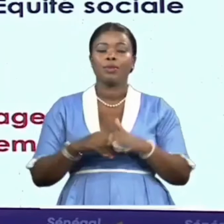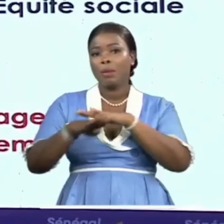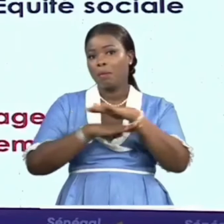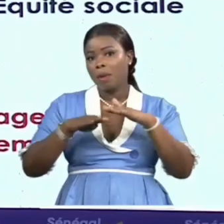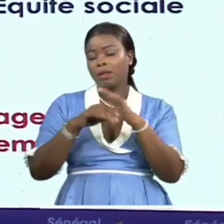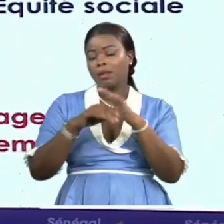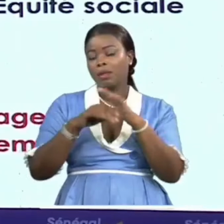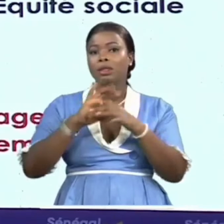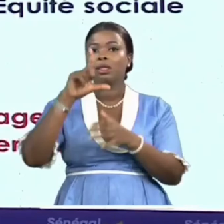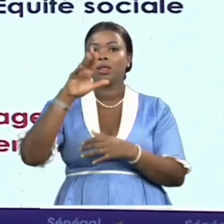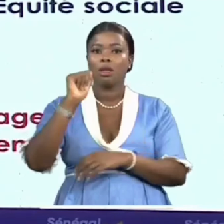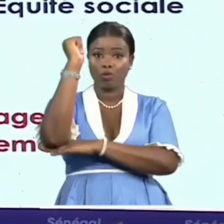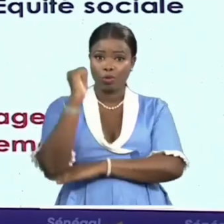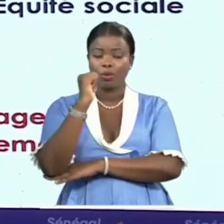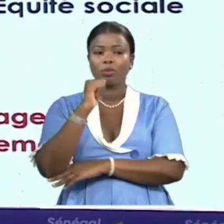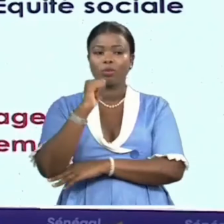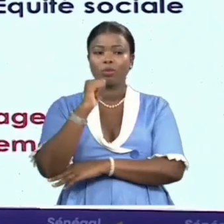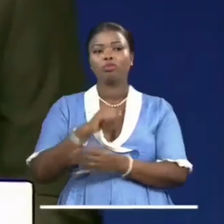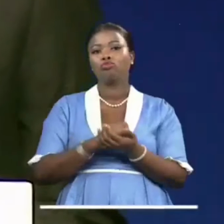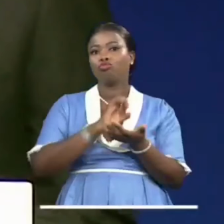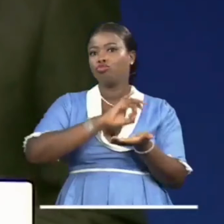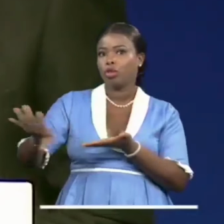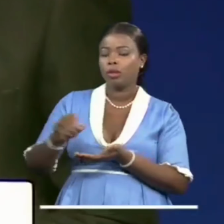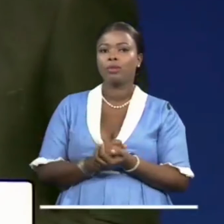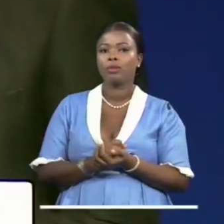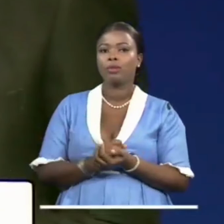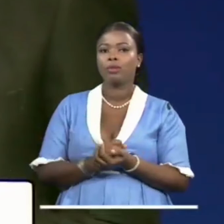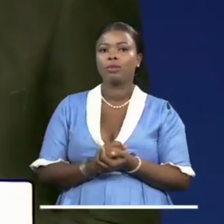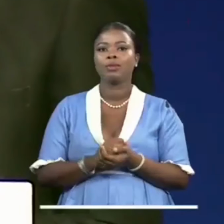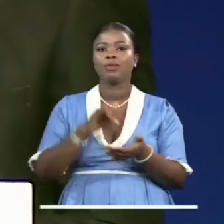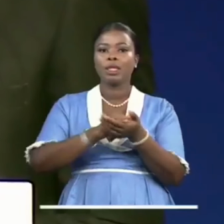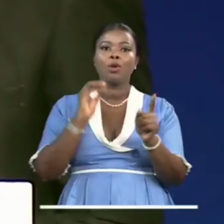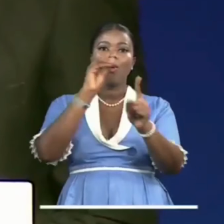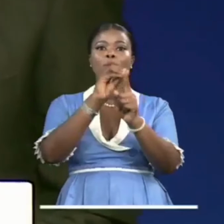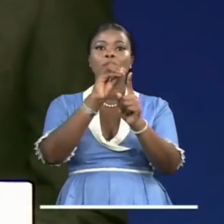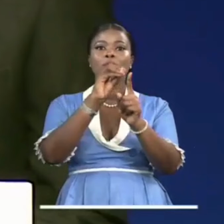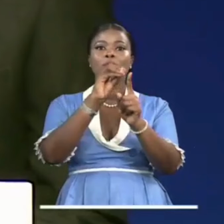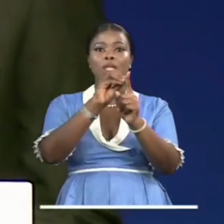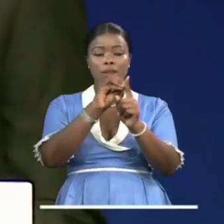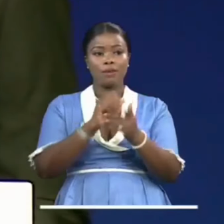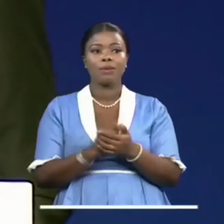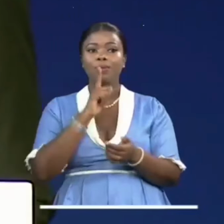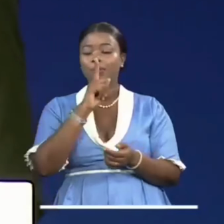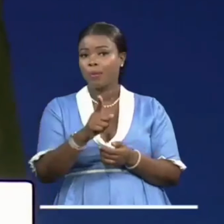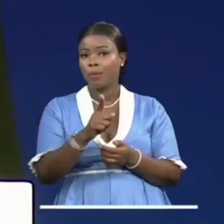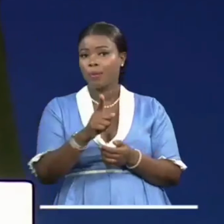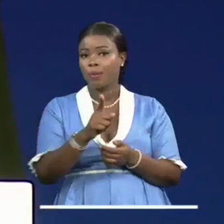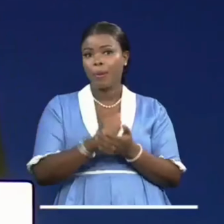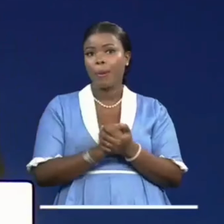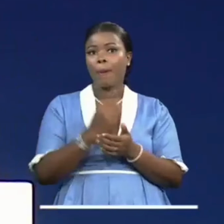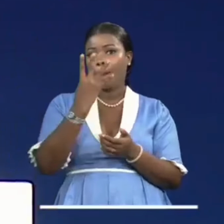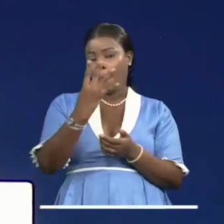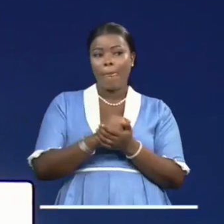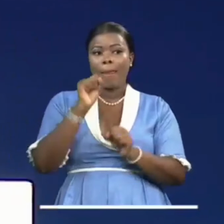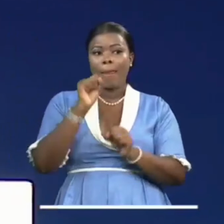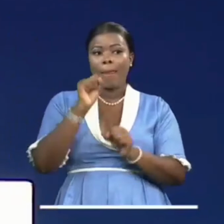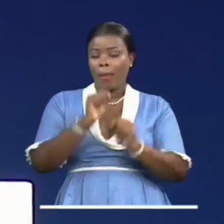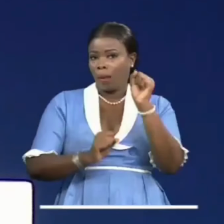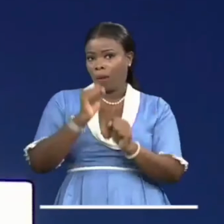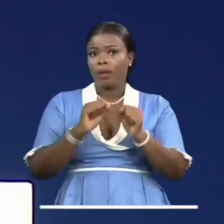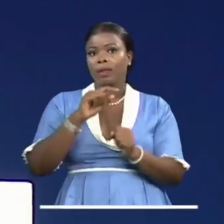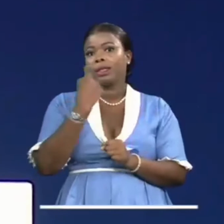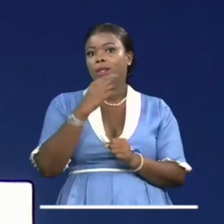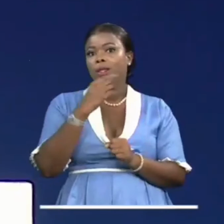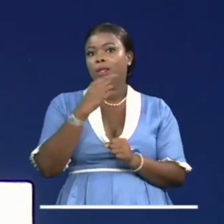seront jetés et cet objectif est articulé autour des quatre actes stratégiques qui ont été